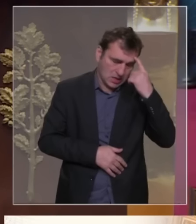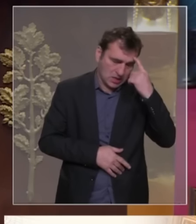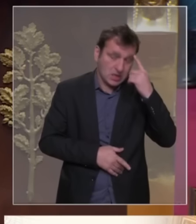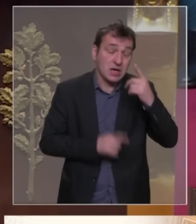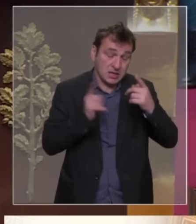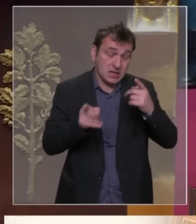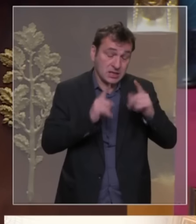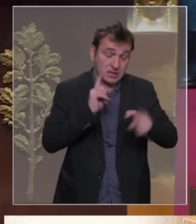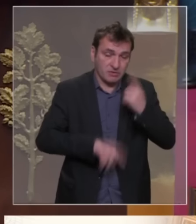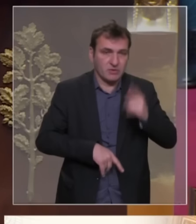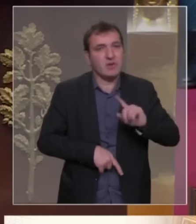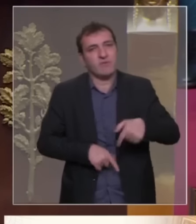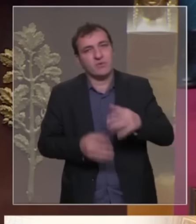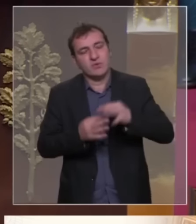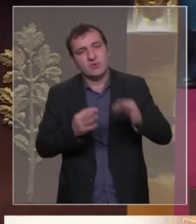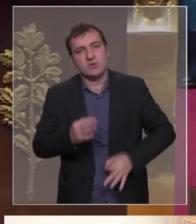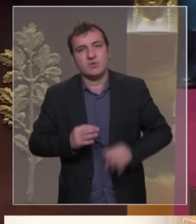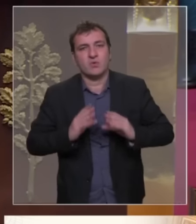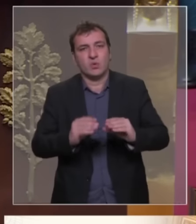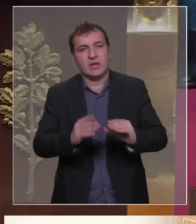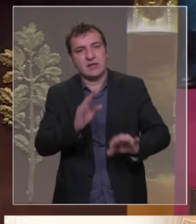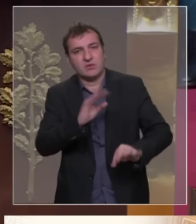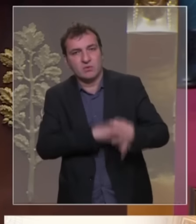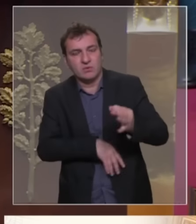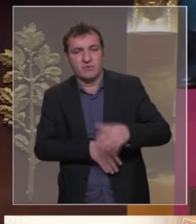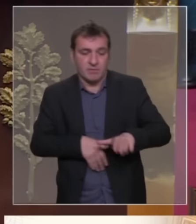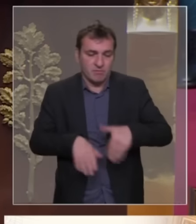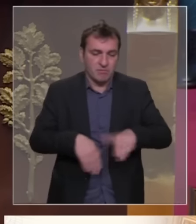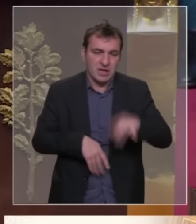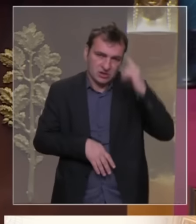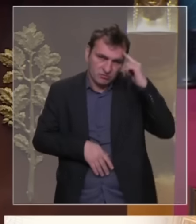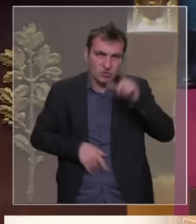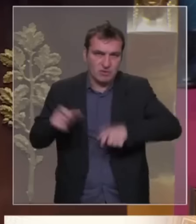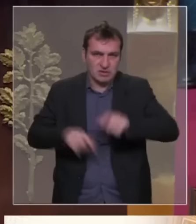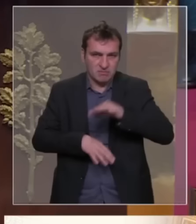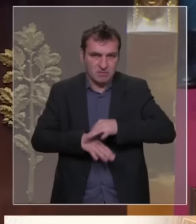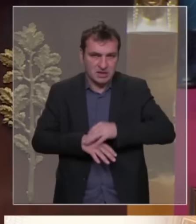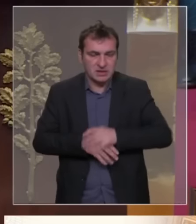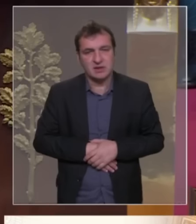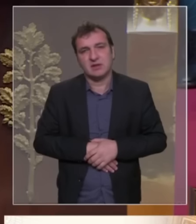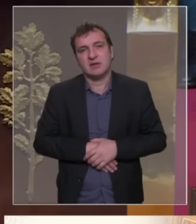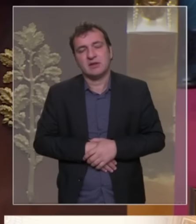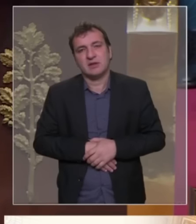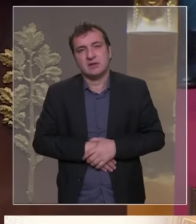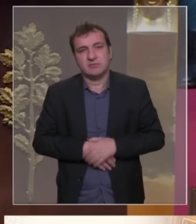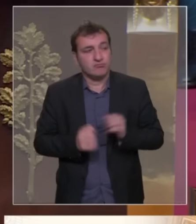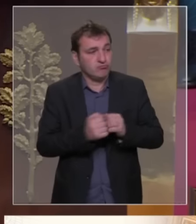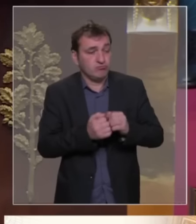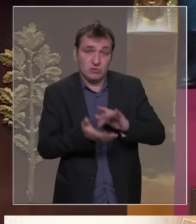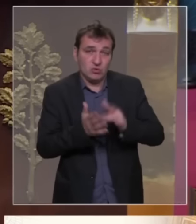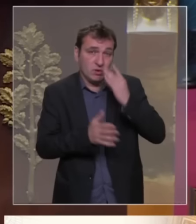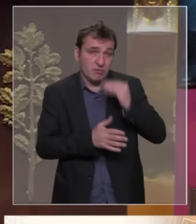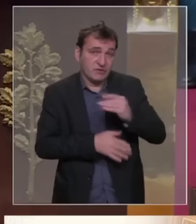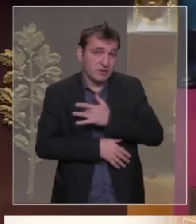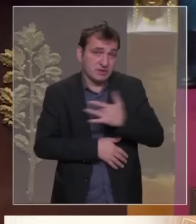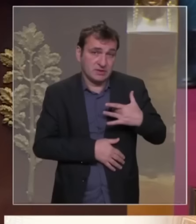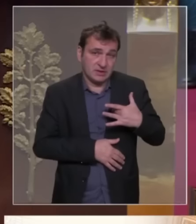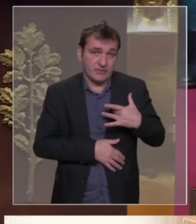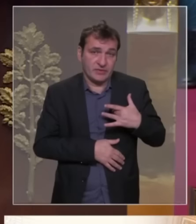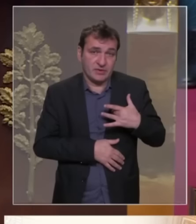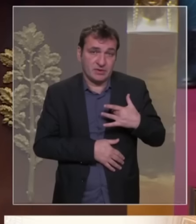nous devons trouver des solutions de terrain qui fonctionnent pour les patients et avec tous les professionnels de santé pour